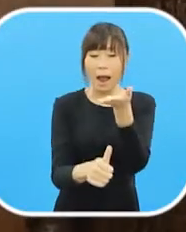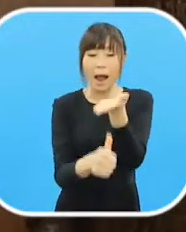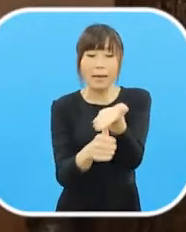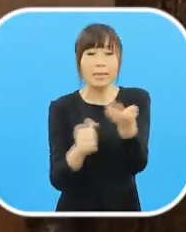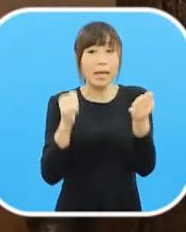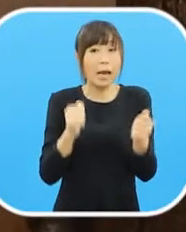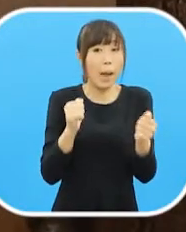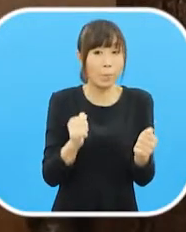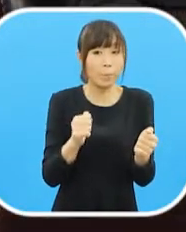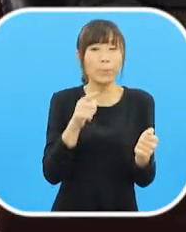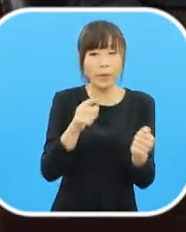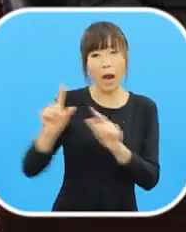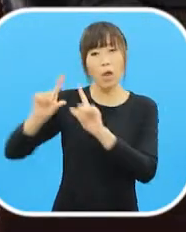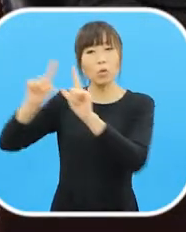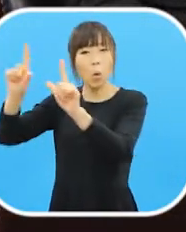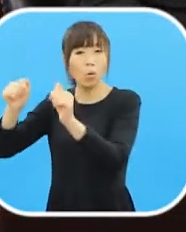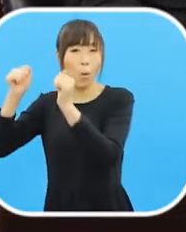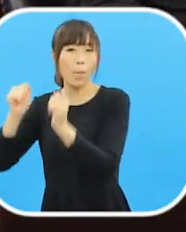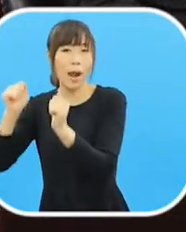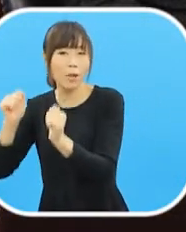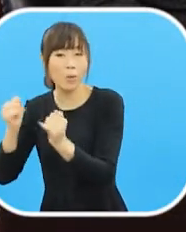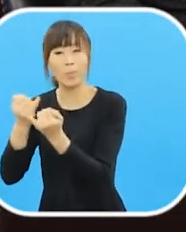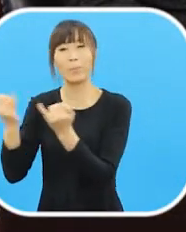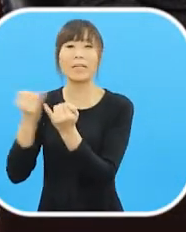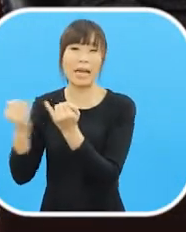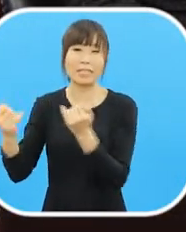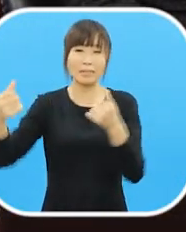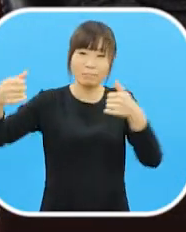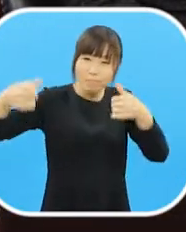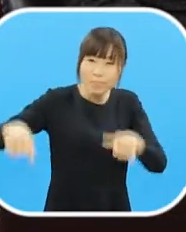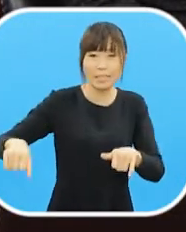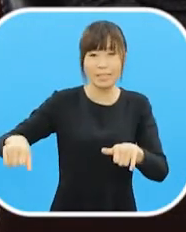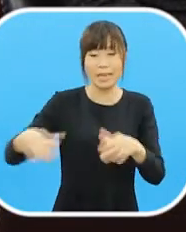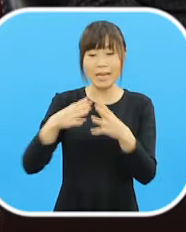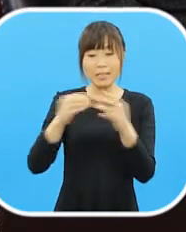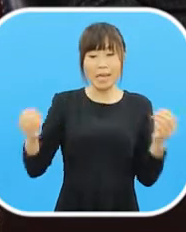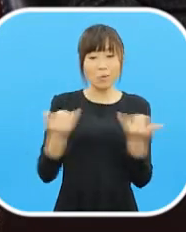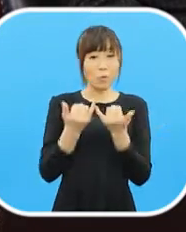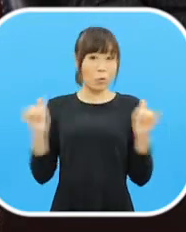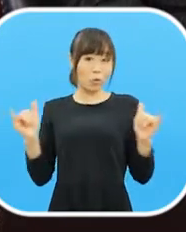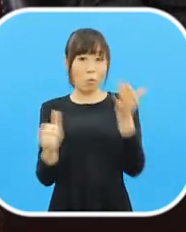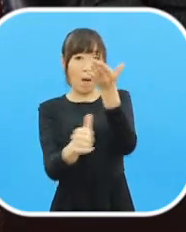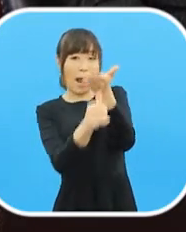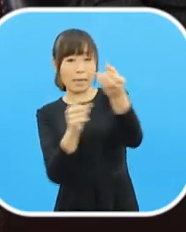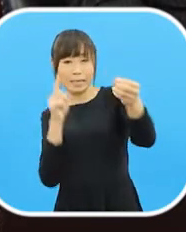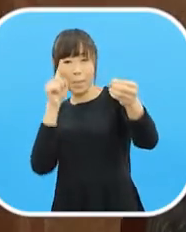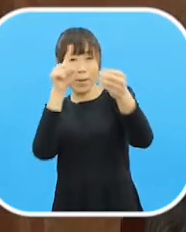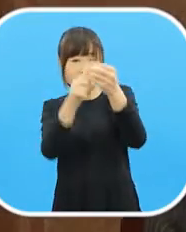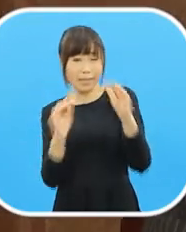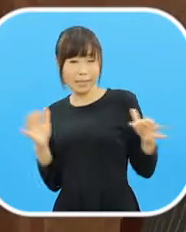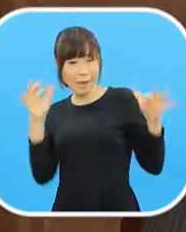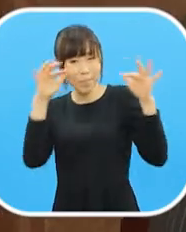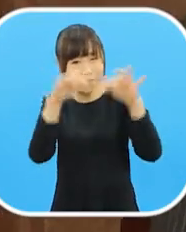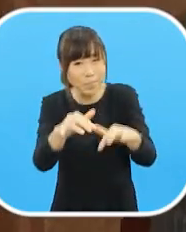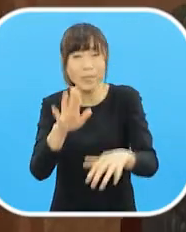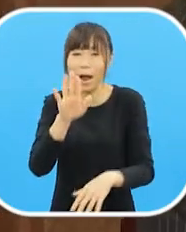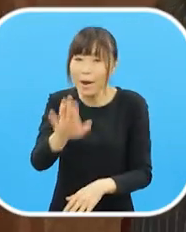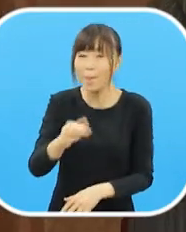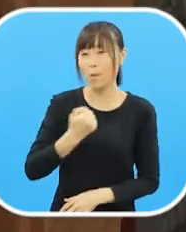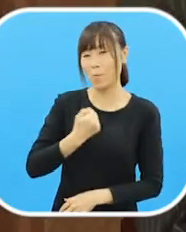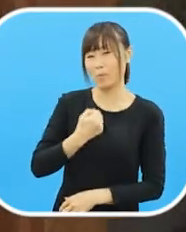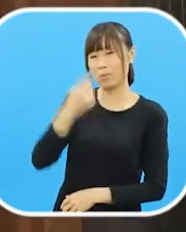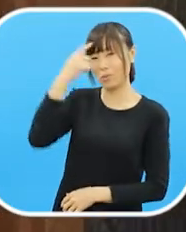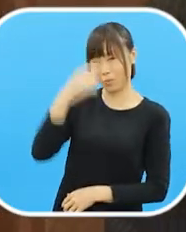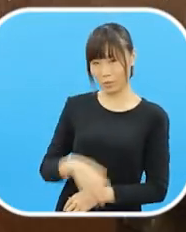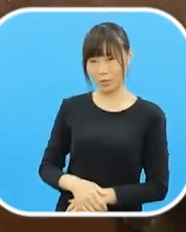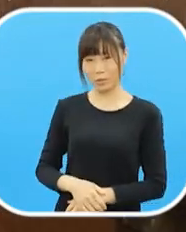ていうのが東京マラソンみたいにね、全国の人が目指すようになってくると、これもまた面白いなと思うんです。 またヒ